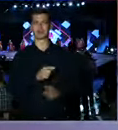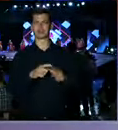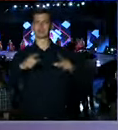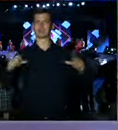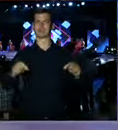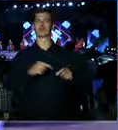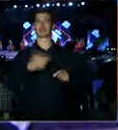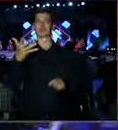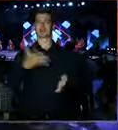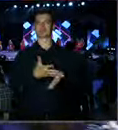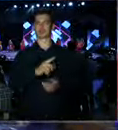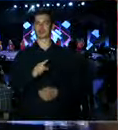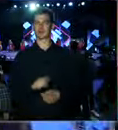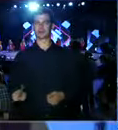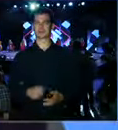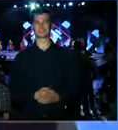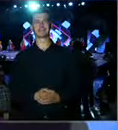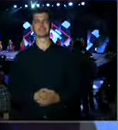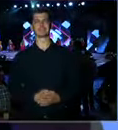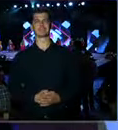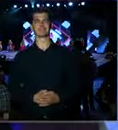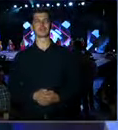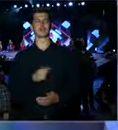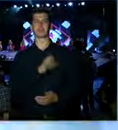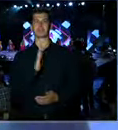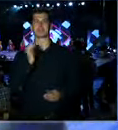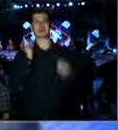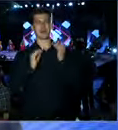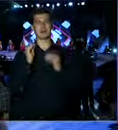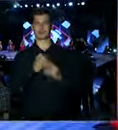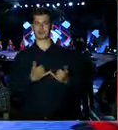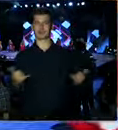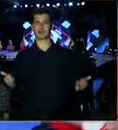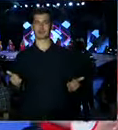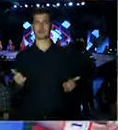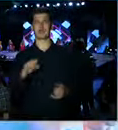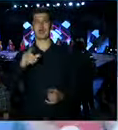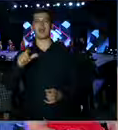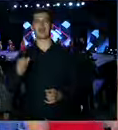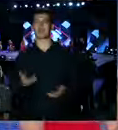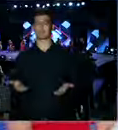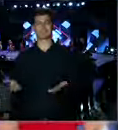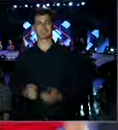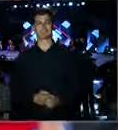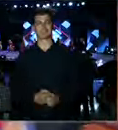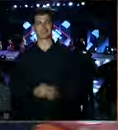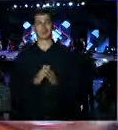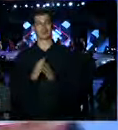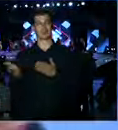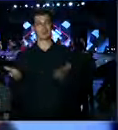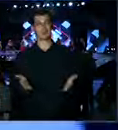wartości 5000 zł na zabiegi. Pani Elu, prosimy.